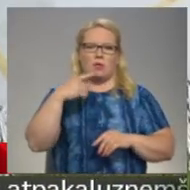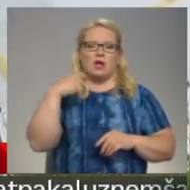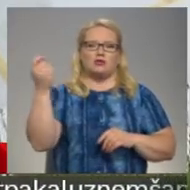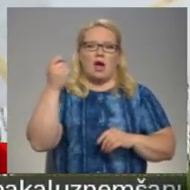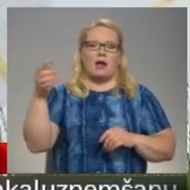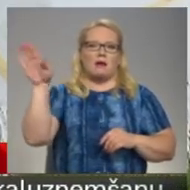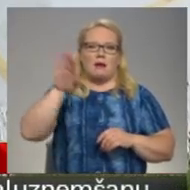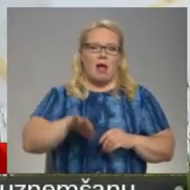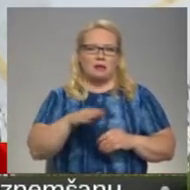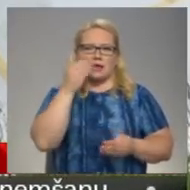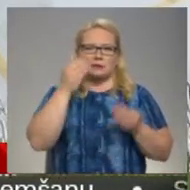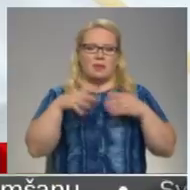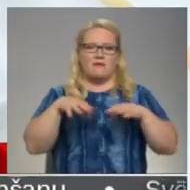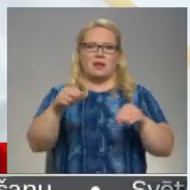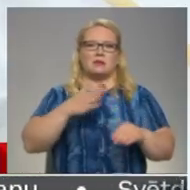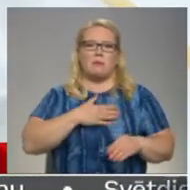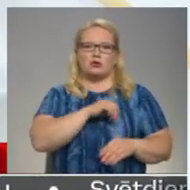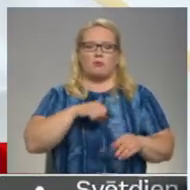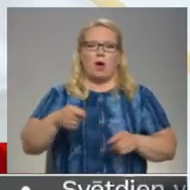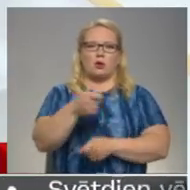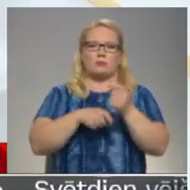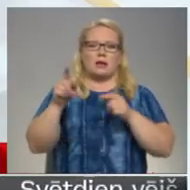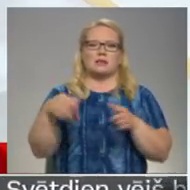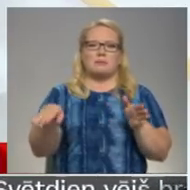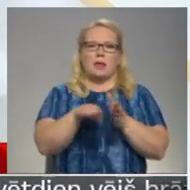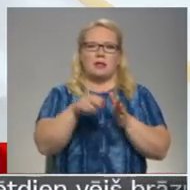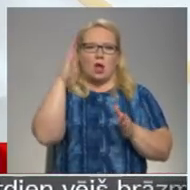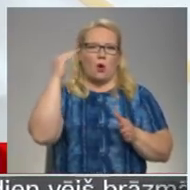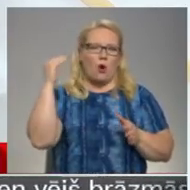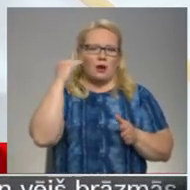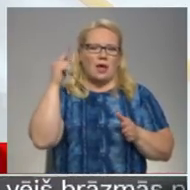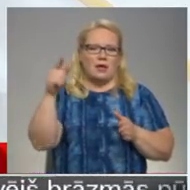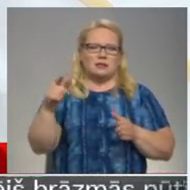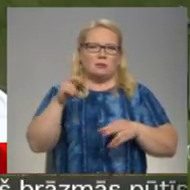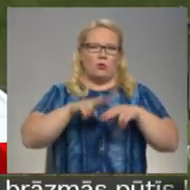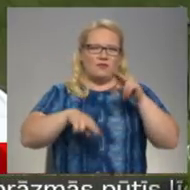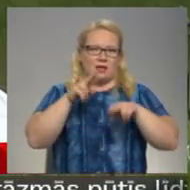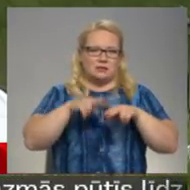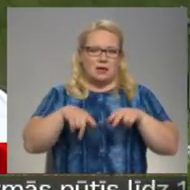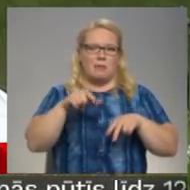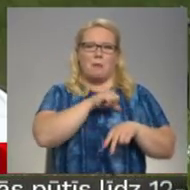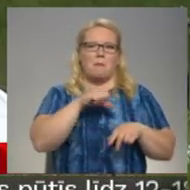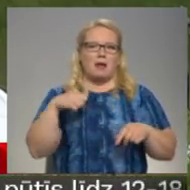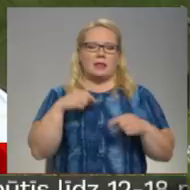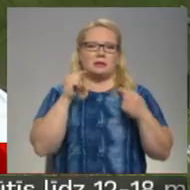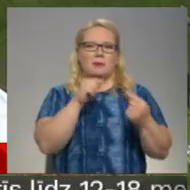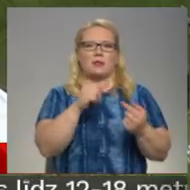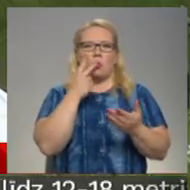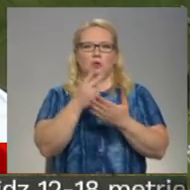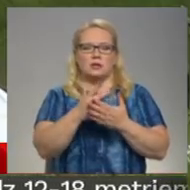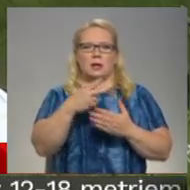Žagarkalns veic kopā ar pašmāju uzņēmējiem, kas piedalījās Pjončhanas olimpisko spēļu snovparka būvniecībā. Pati skeptiskākā prognoze